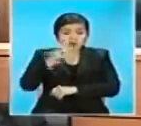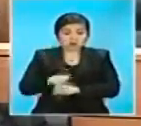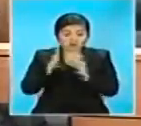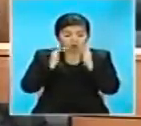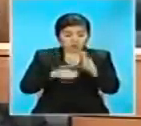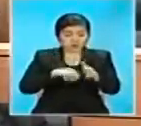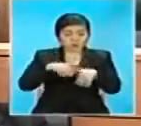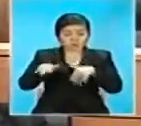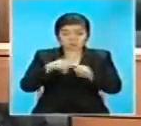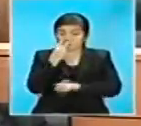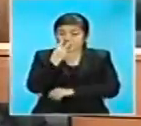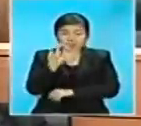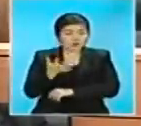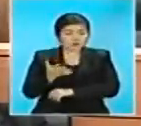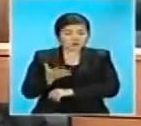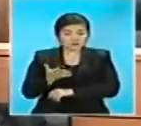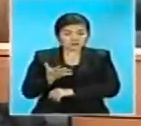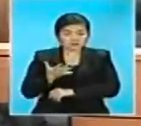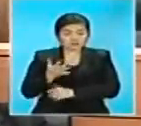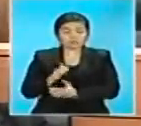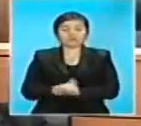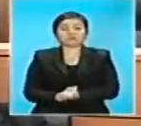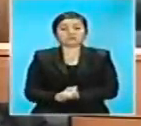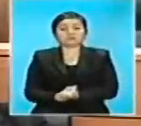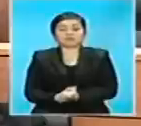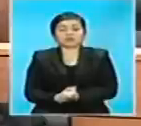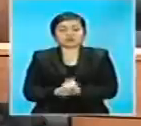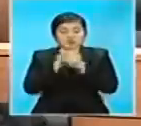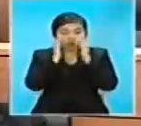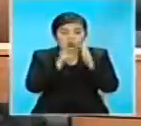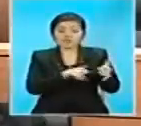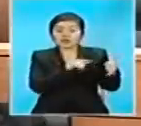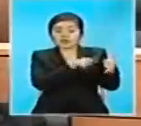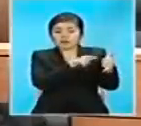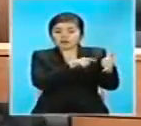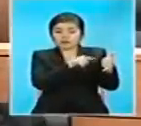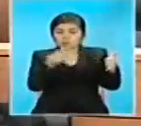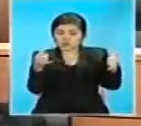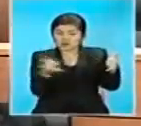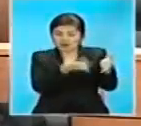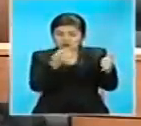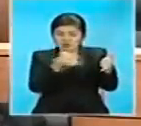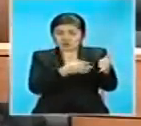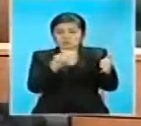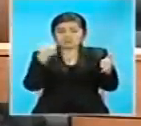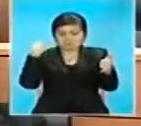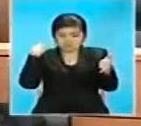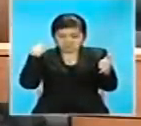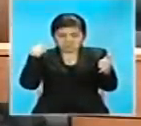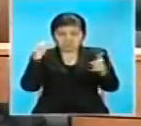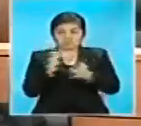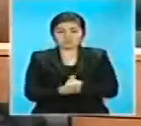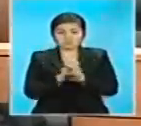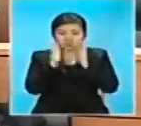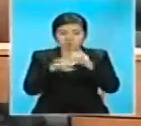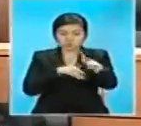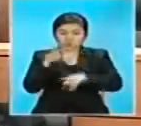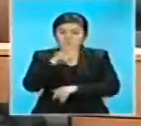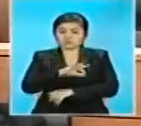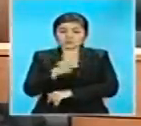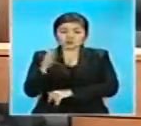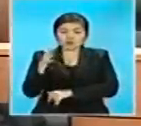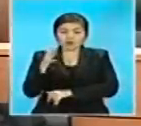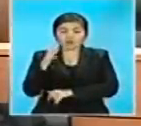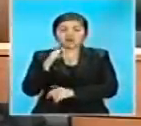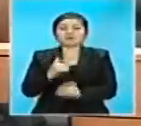รือว่าบุคคลคนนั้นถูกกันแกล้งจึงเป็นที่มา